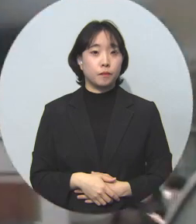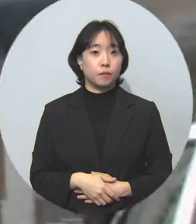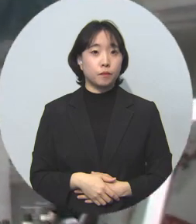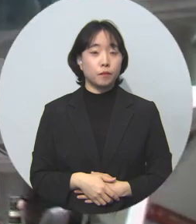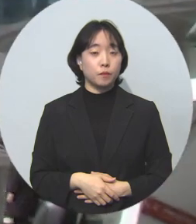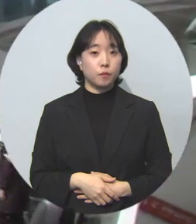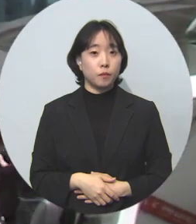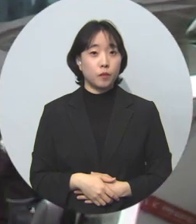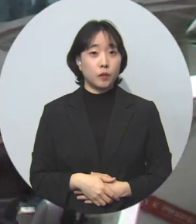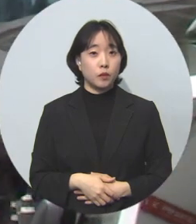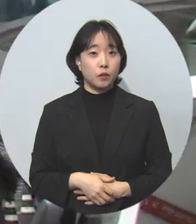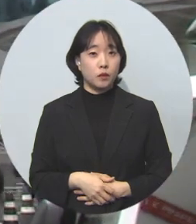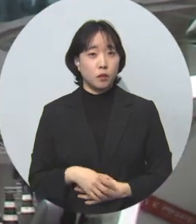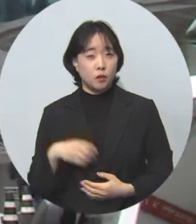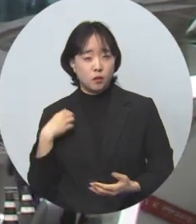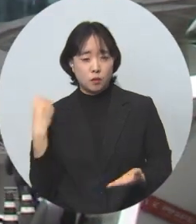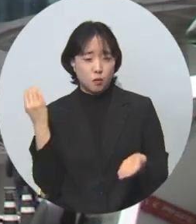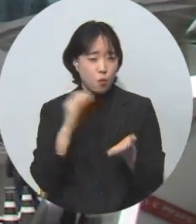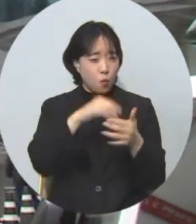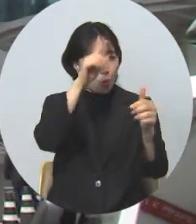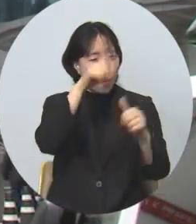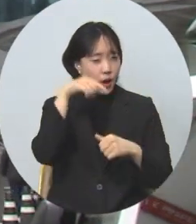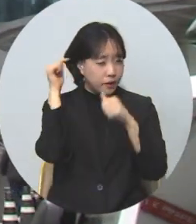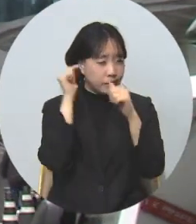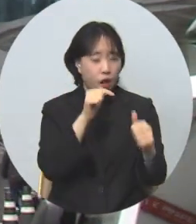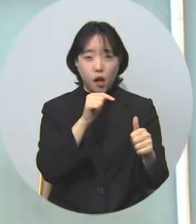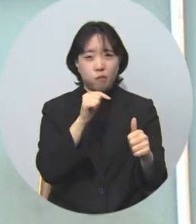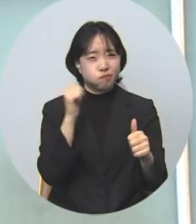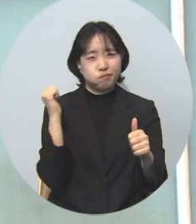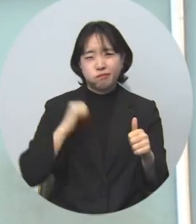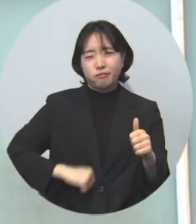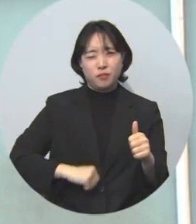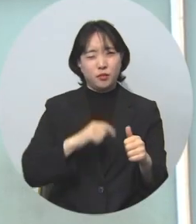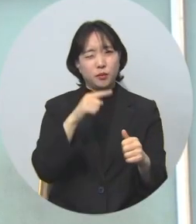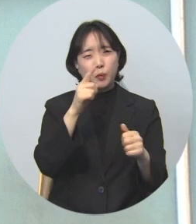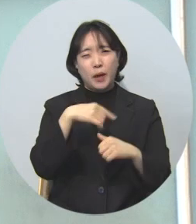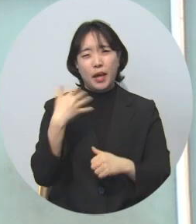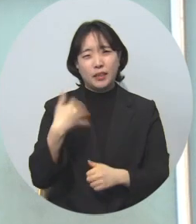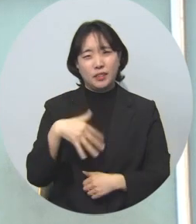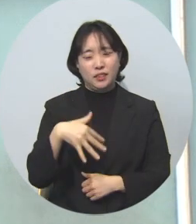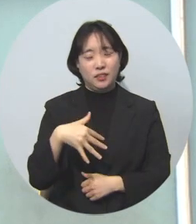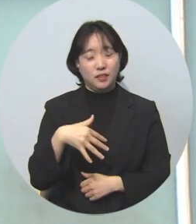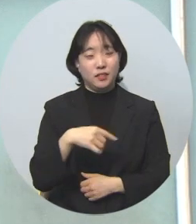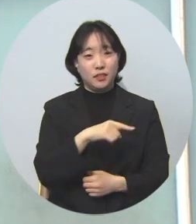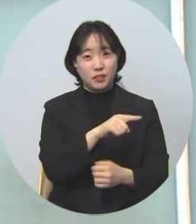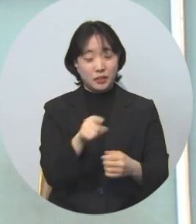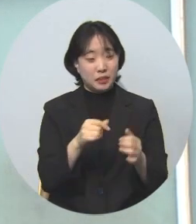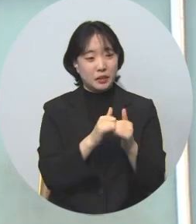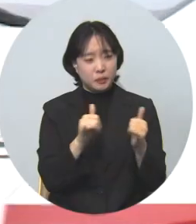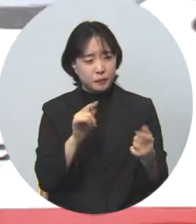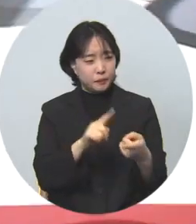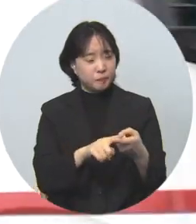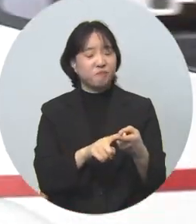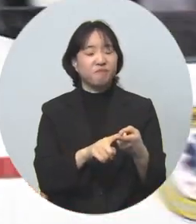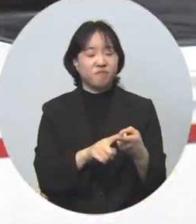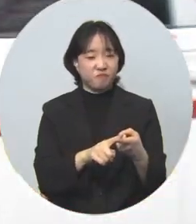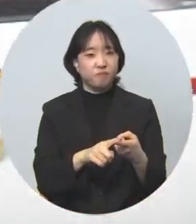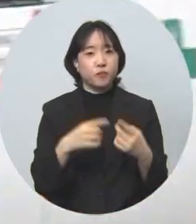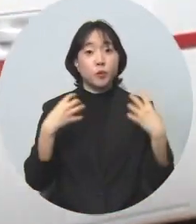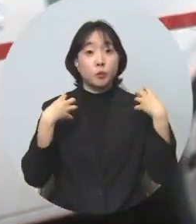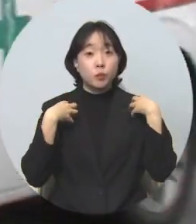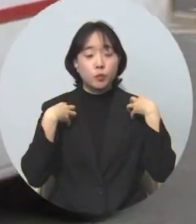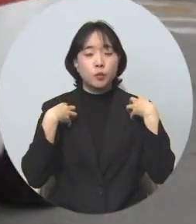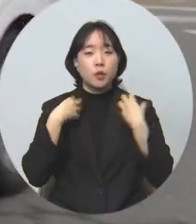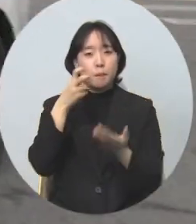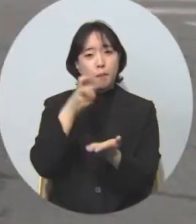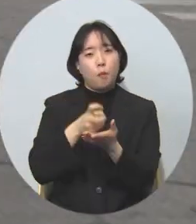복귀 데드라인을 넘겨 지난 3일까지 이어진 연휴에도 병원으로 돌아오지 않은 전공이 이탈자들 대해 정부는